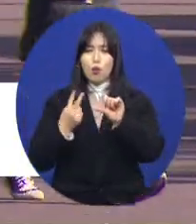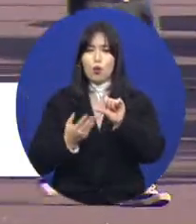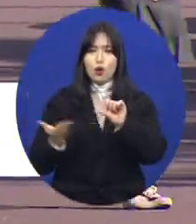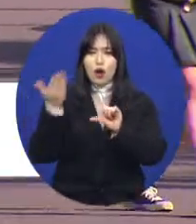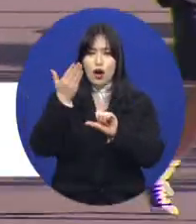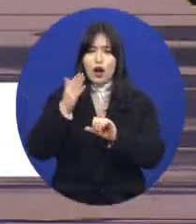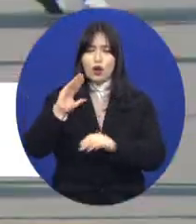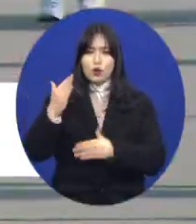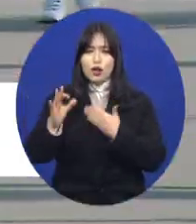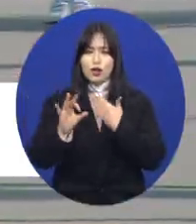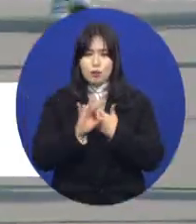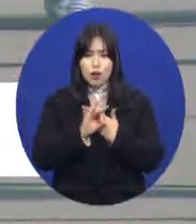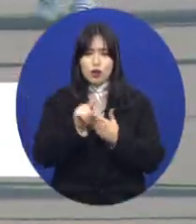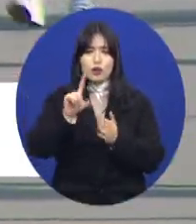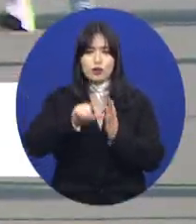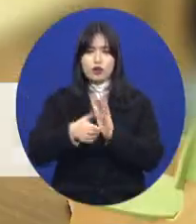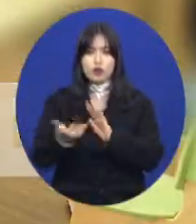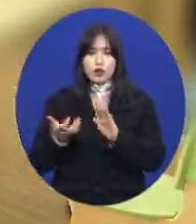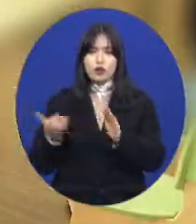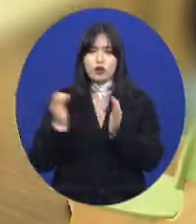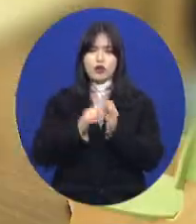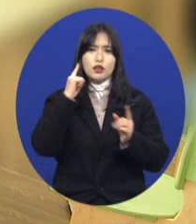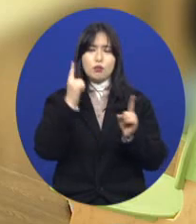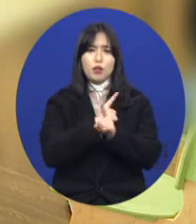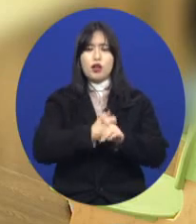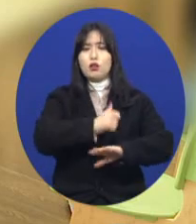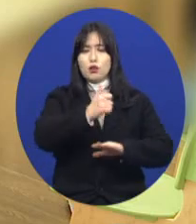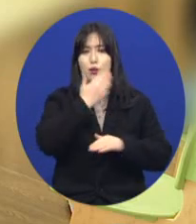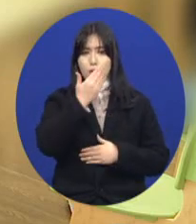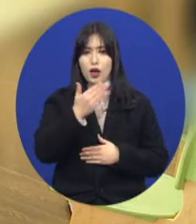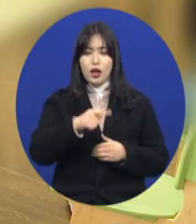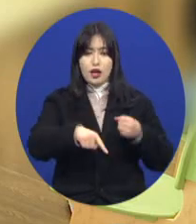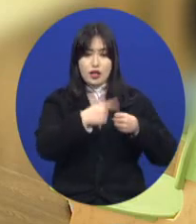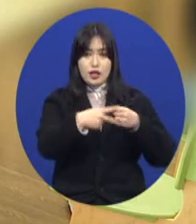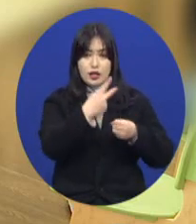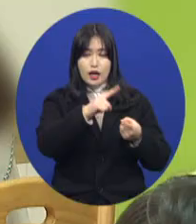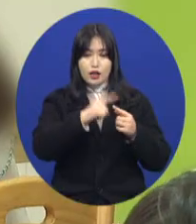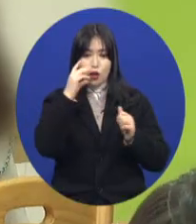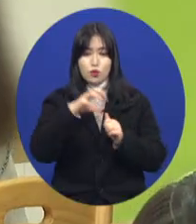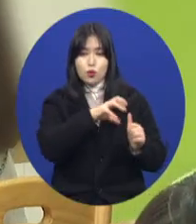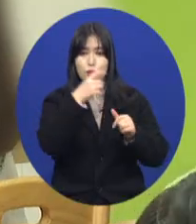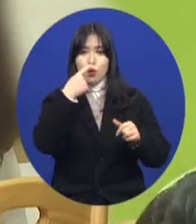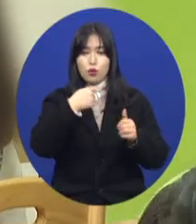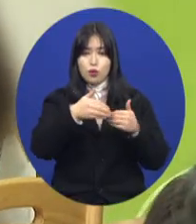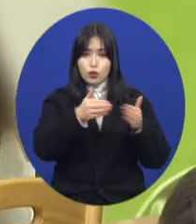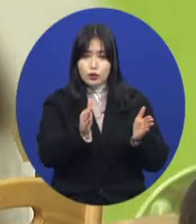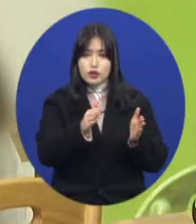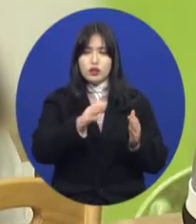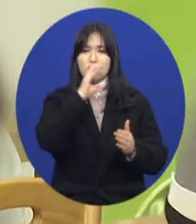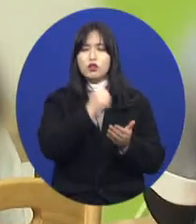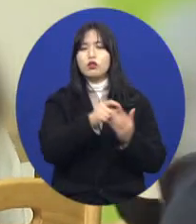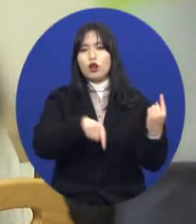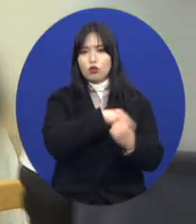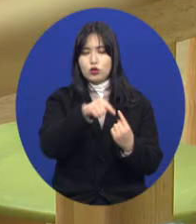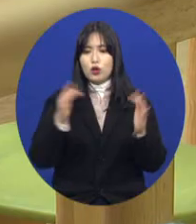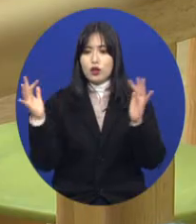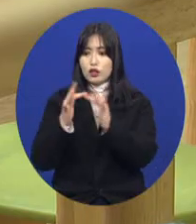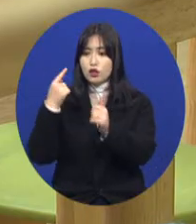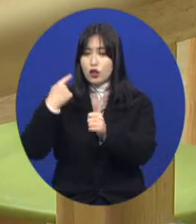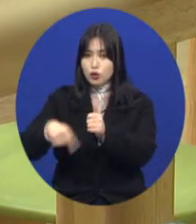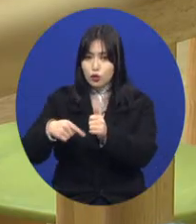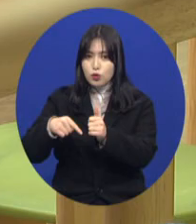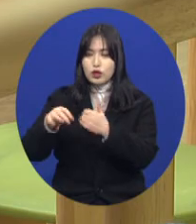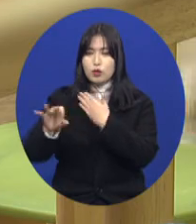매일 등교 수업을 받습니다 초등 1 2학년 에 대한 돌봄 교실은 정상 운영되고 원격 수업 일 경우